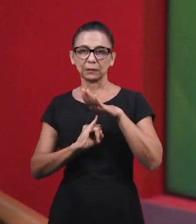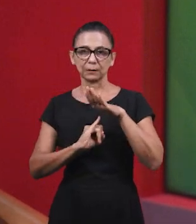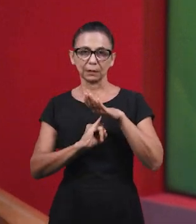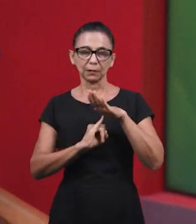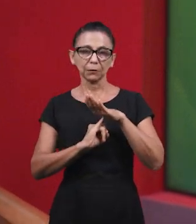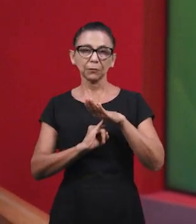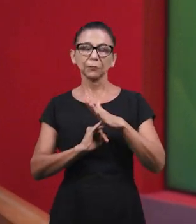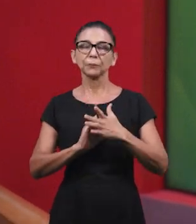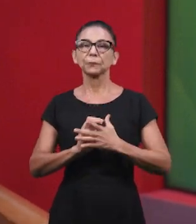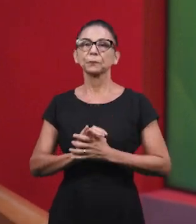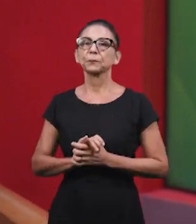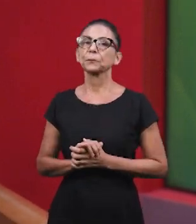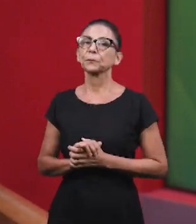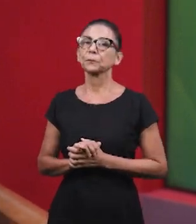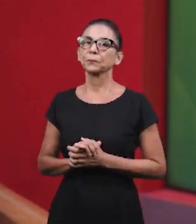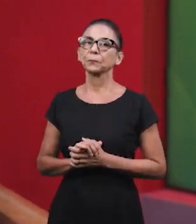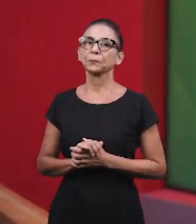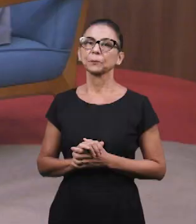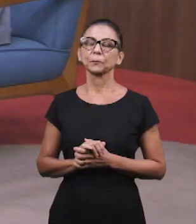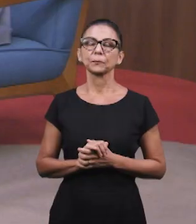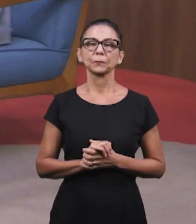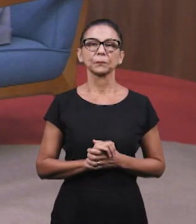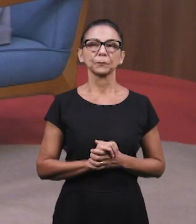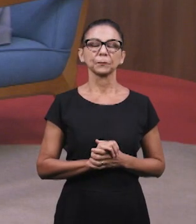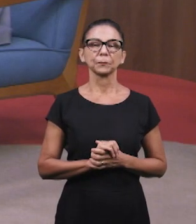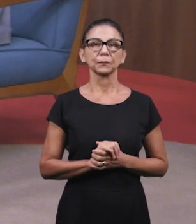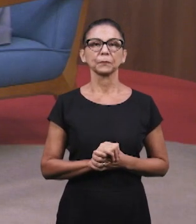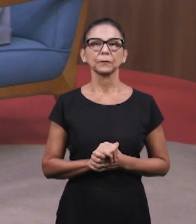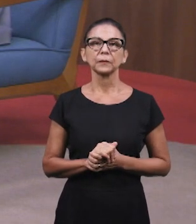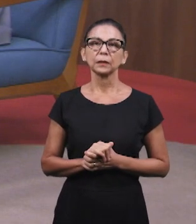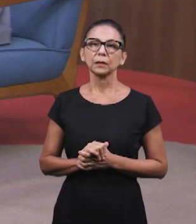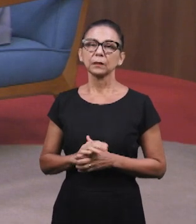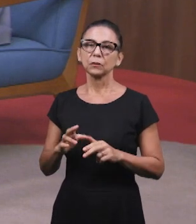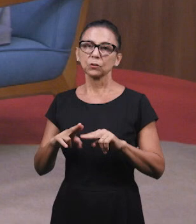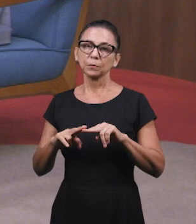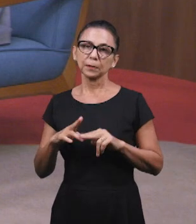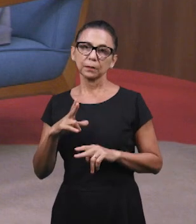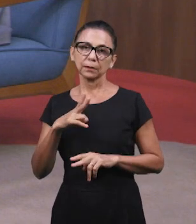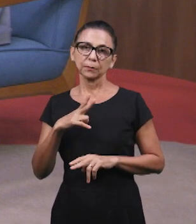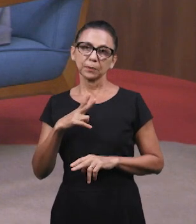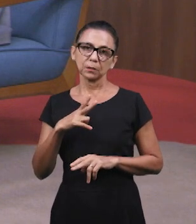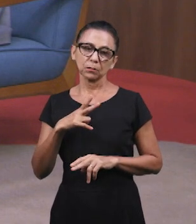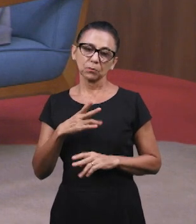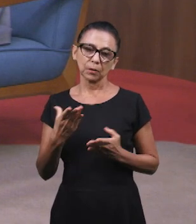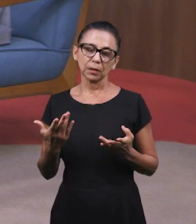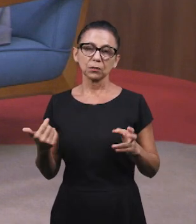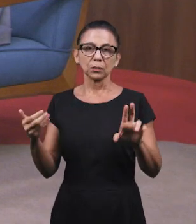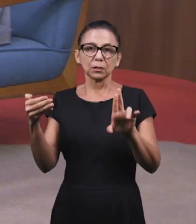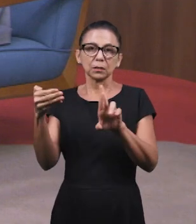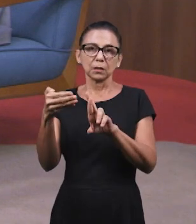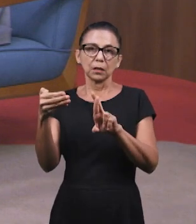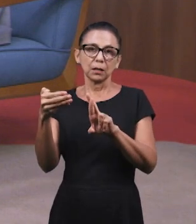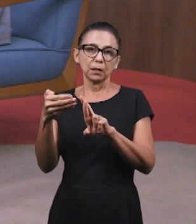manière particulière, et c'est l'institution dans laquelle nous sommes